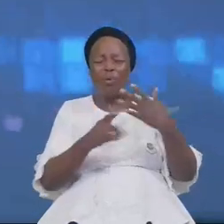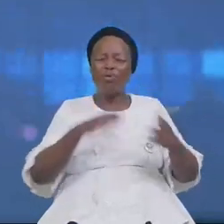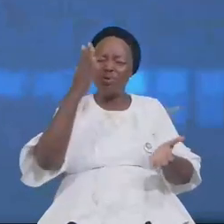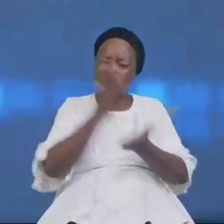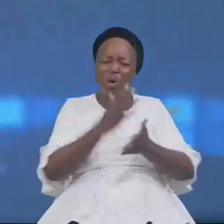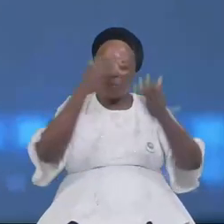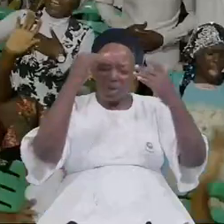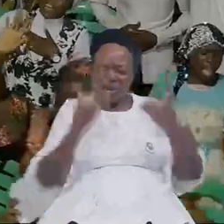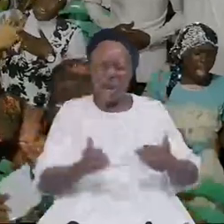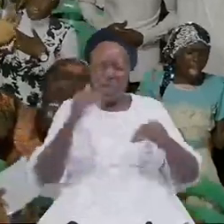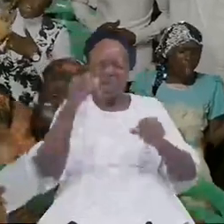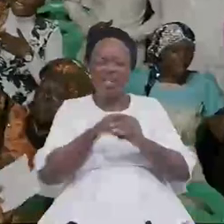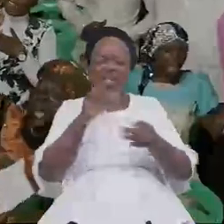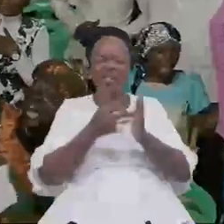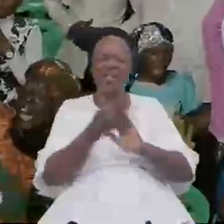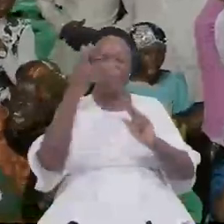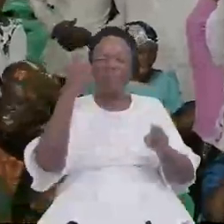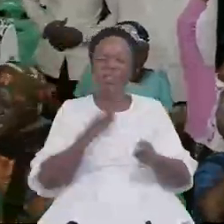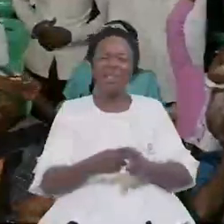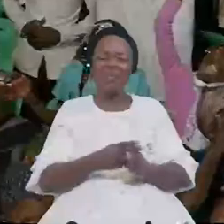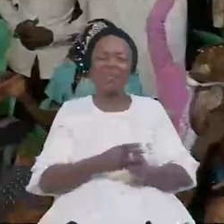de Jésus-Christ.